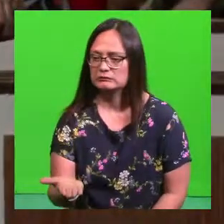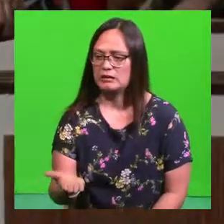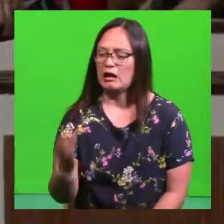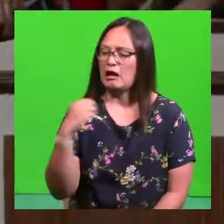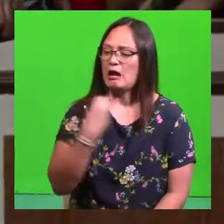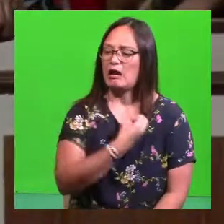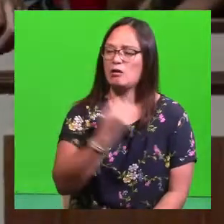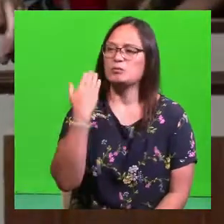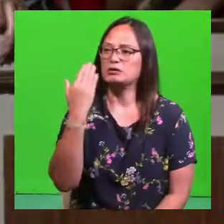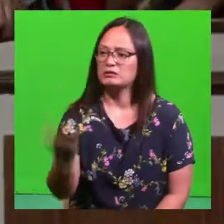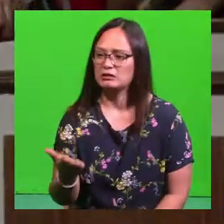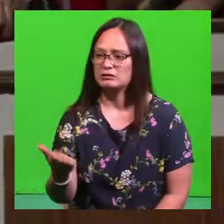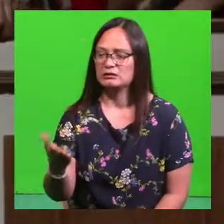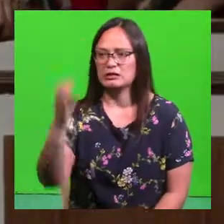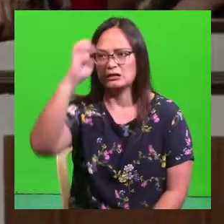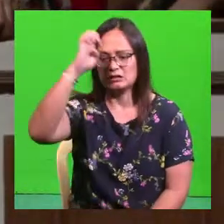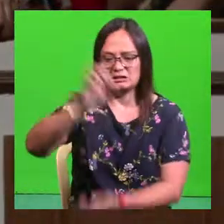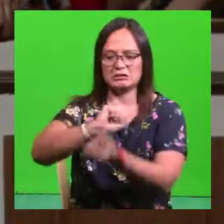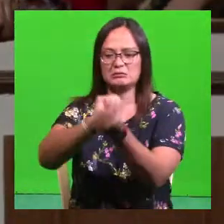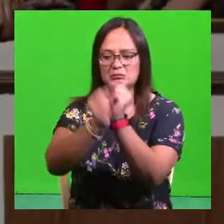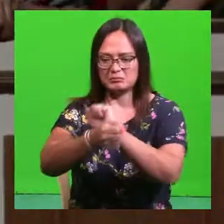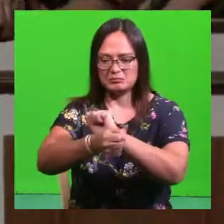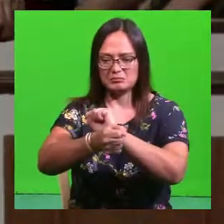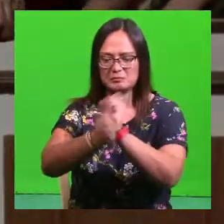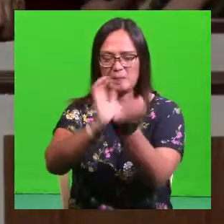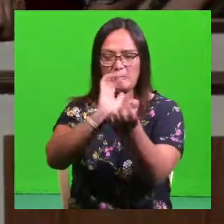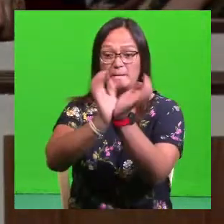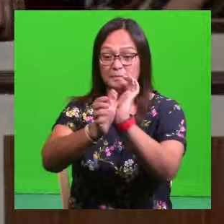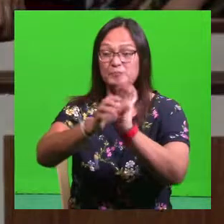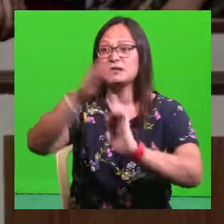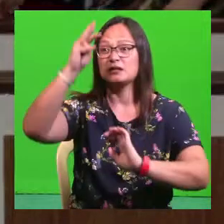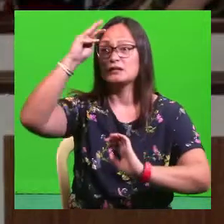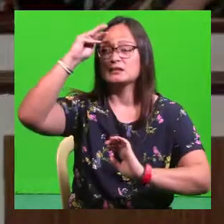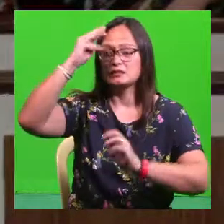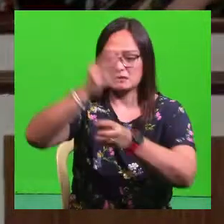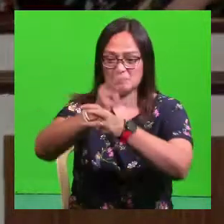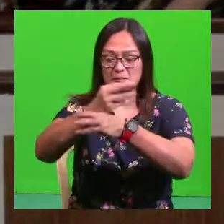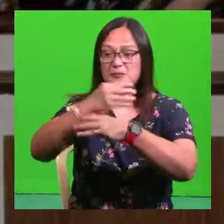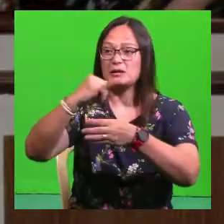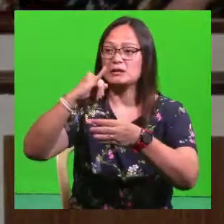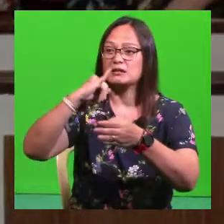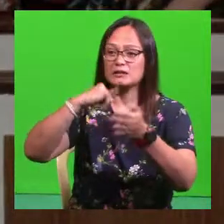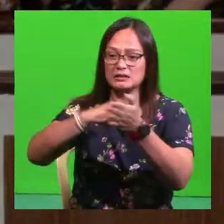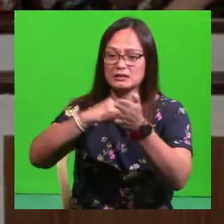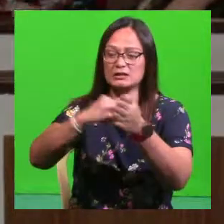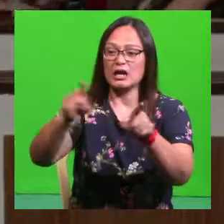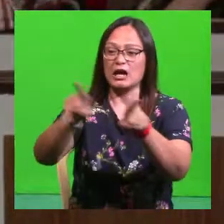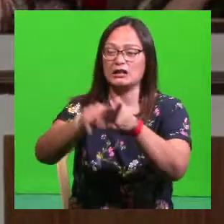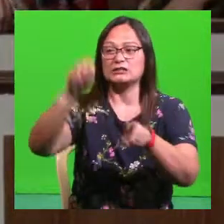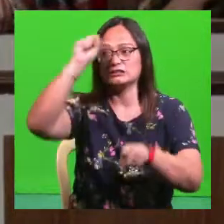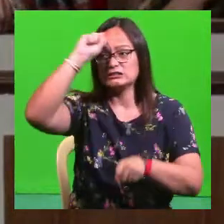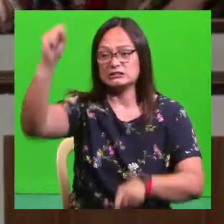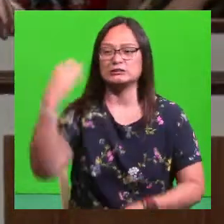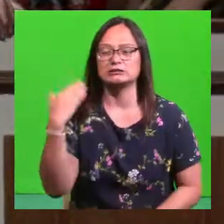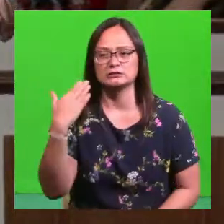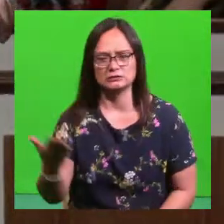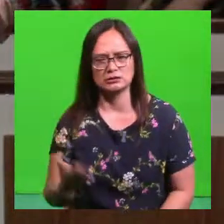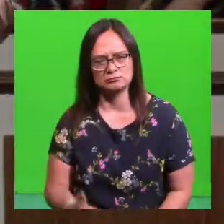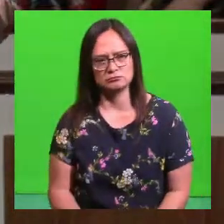Kaya po mga kapatid, hindi natin winawalang bahala ang lahat ng ginawa ng Panginoon para sa